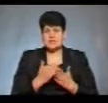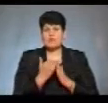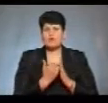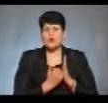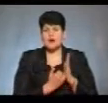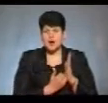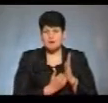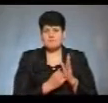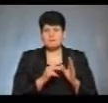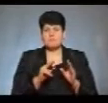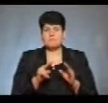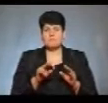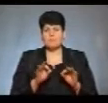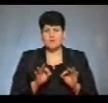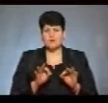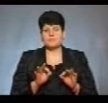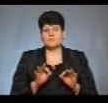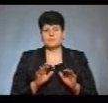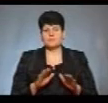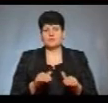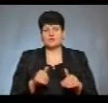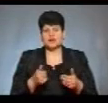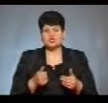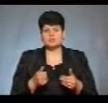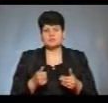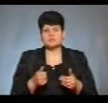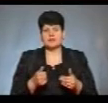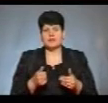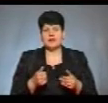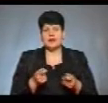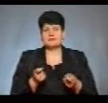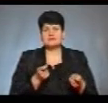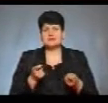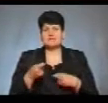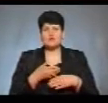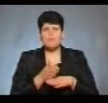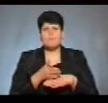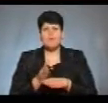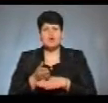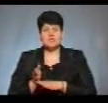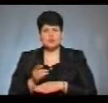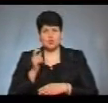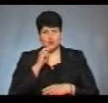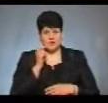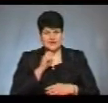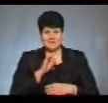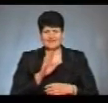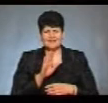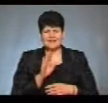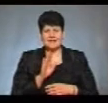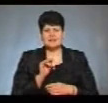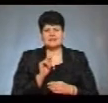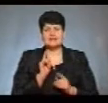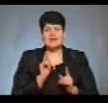по подальшому адміністративному поділу країни. Тобто, і не так поділу швидше, як